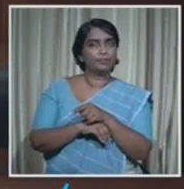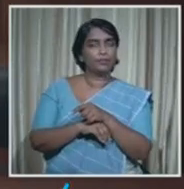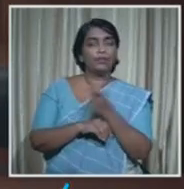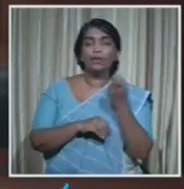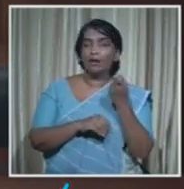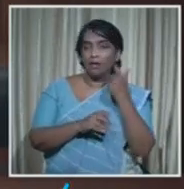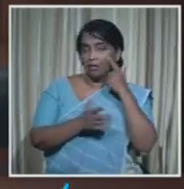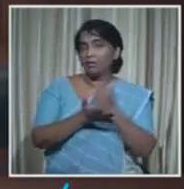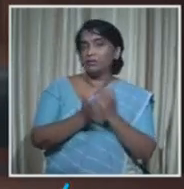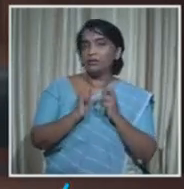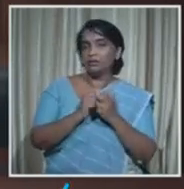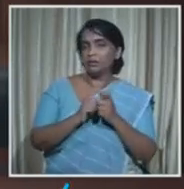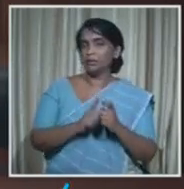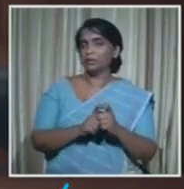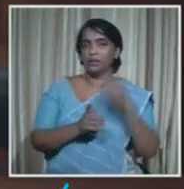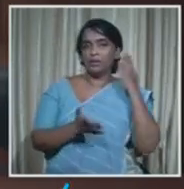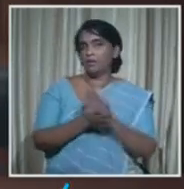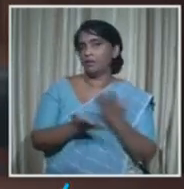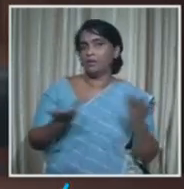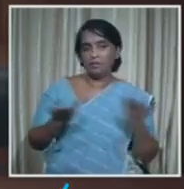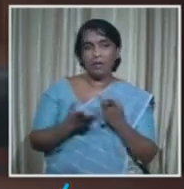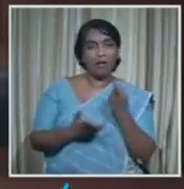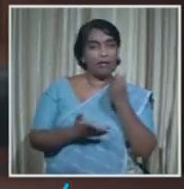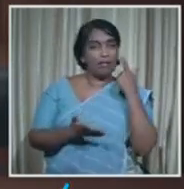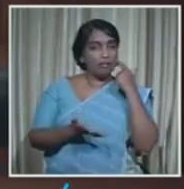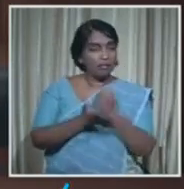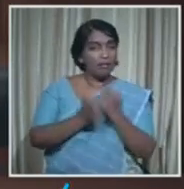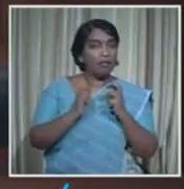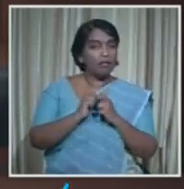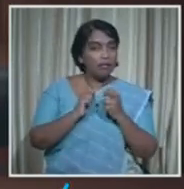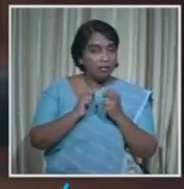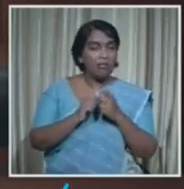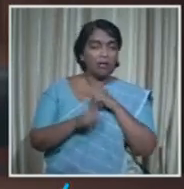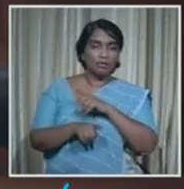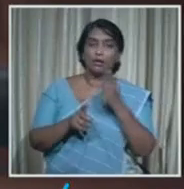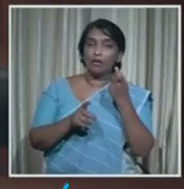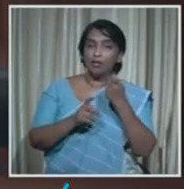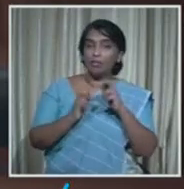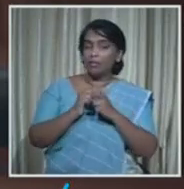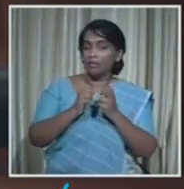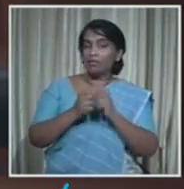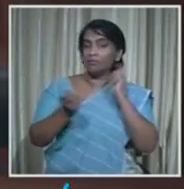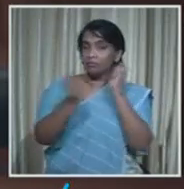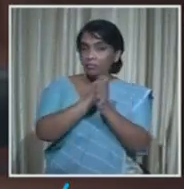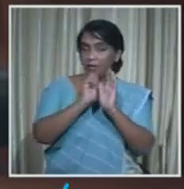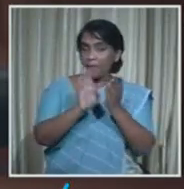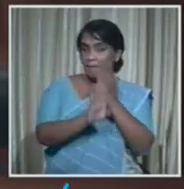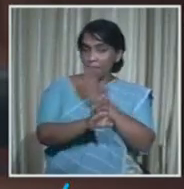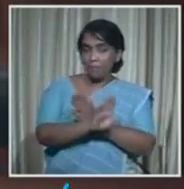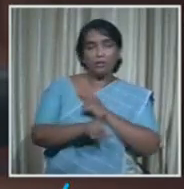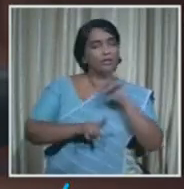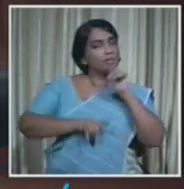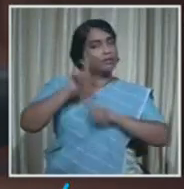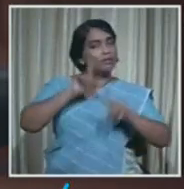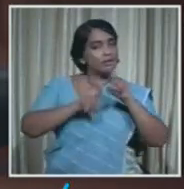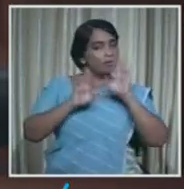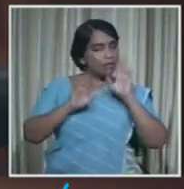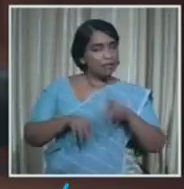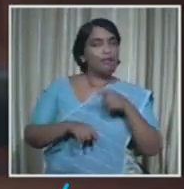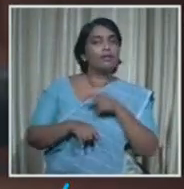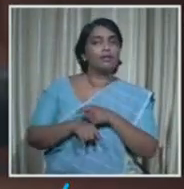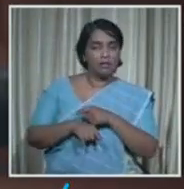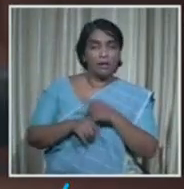ආර්ථික අර්බුදයේ තීව්‍ර වෙන එක වළක්වන්න බෑ දැන් ආර්ථික අර්බුදයේ යෝජනාවන් ආර්ථික අර්බුදයේ සංශෝධනයන්ට පෙර අපි සාකච්ඡාවට බඳුන් කළ යුතු තිබෙනවා